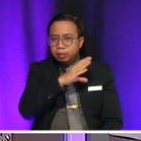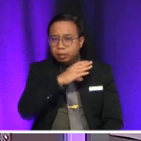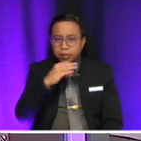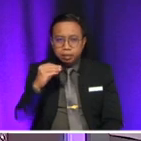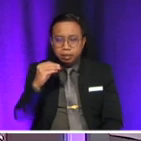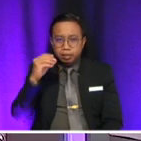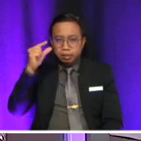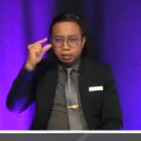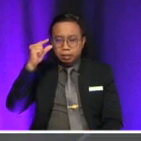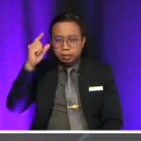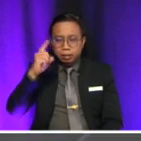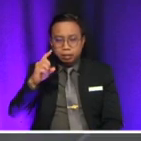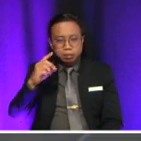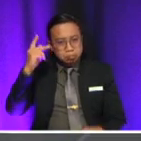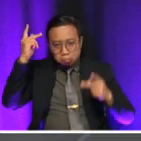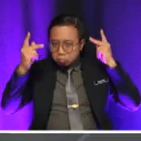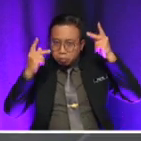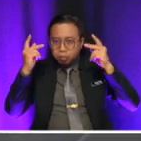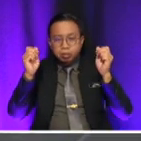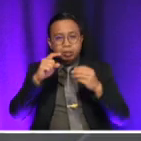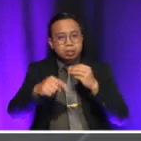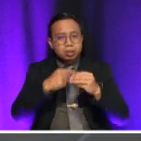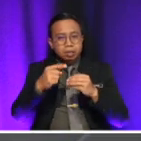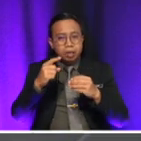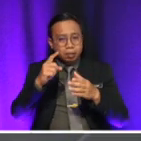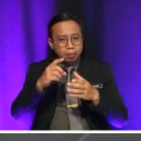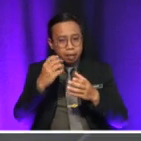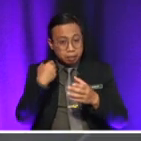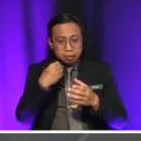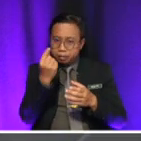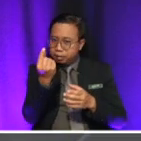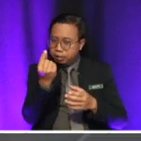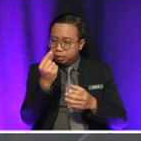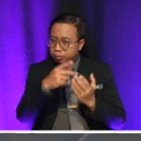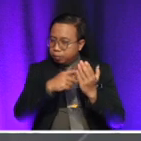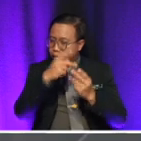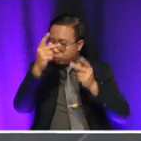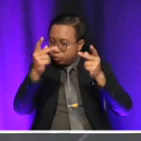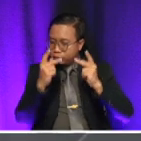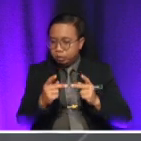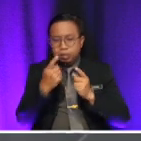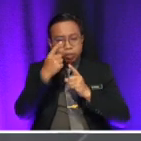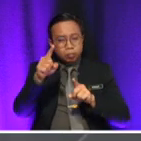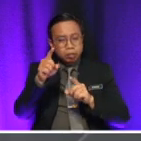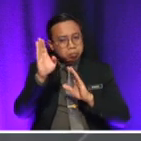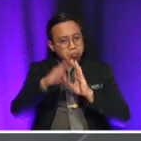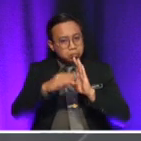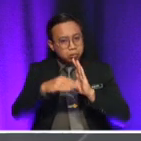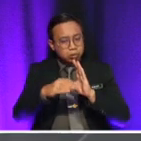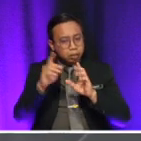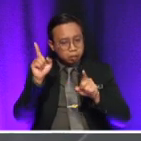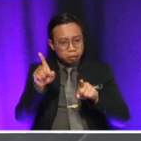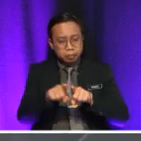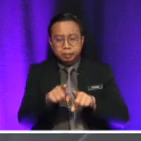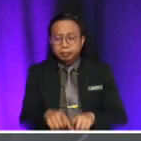agak keliru tentang beberapa proses jadi di situ jawaban mereka agak kurang tepat lah